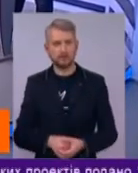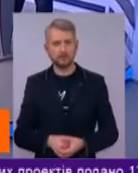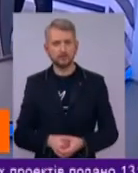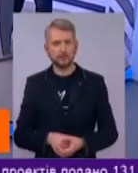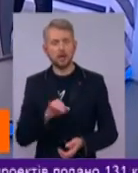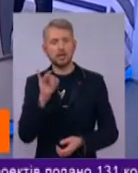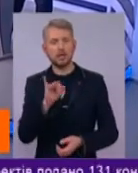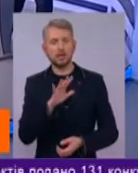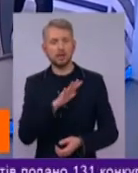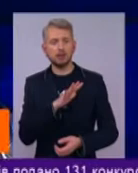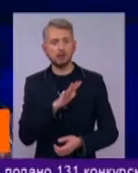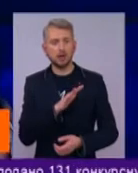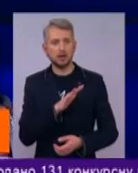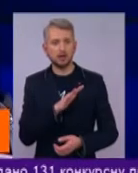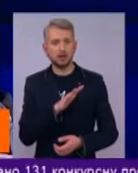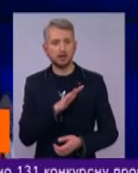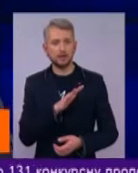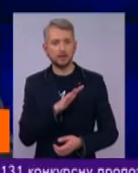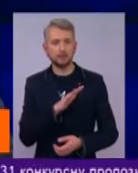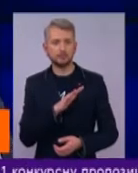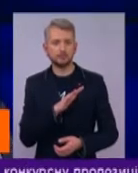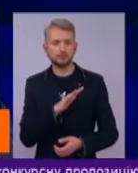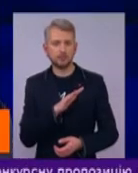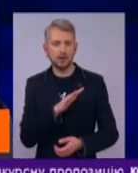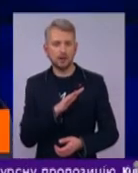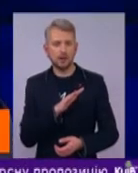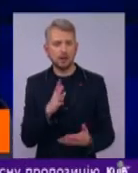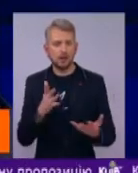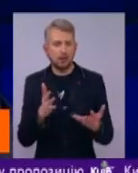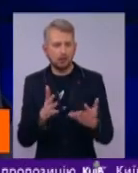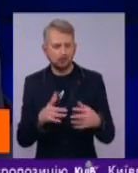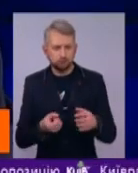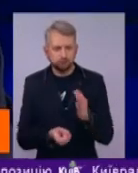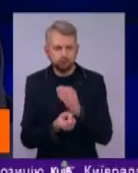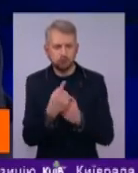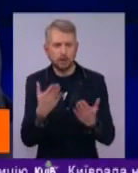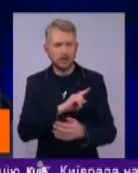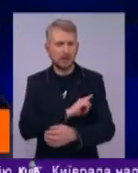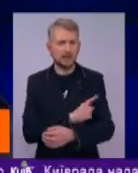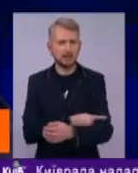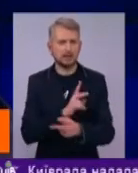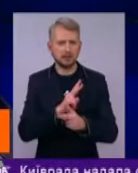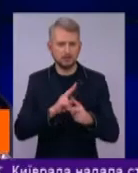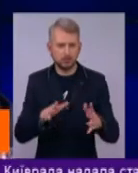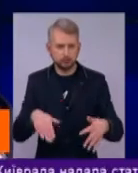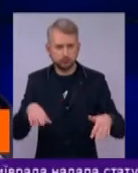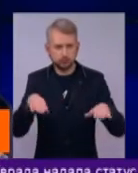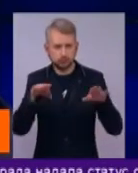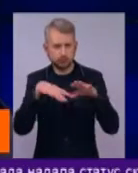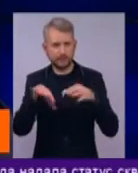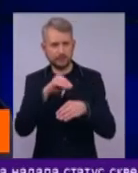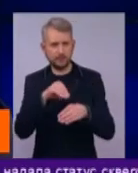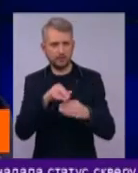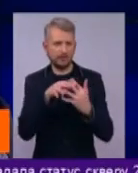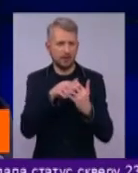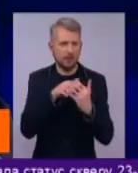И были... так сказать, разбужены какие-то силы, которые подняли вот этот весь процесс